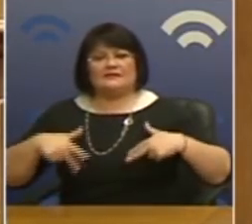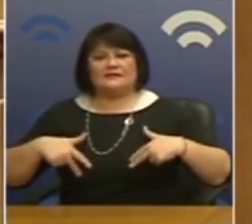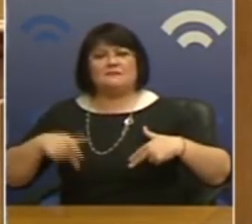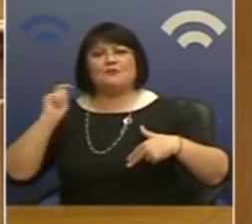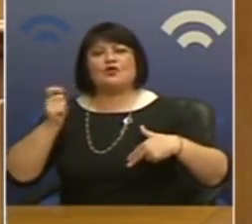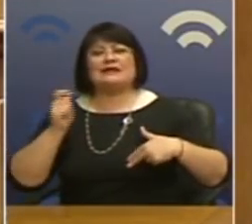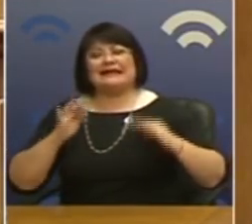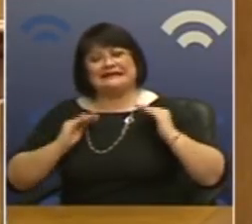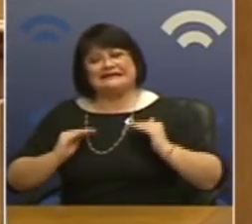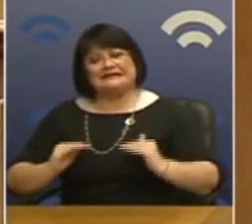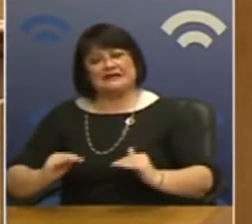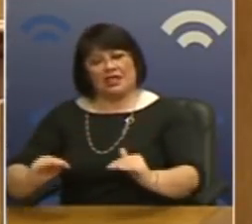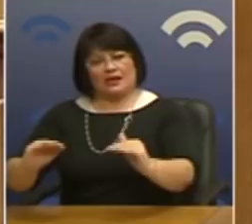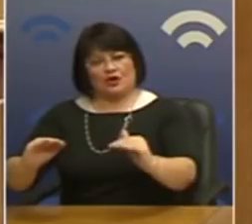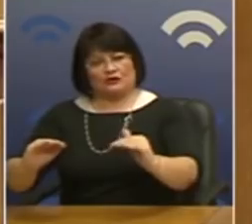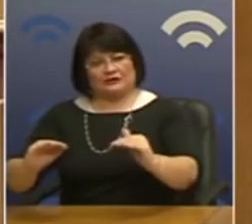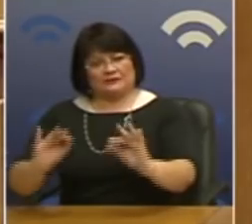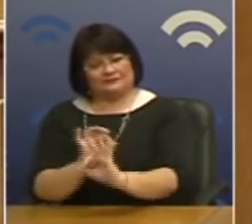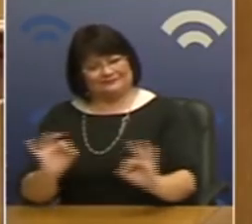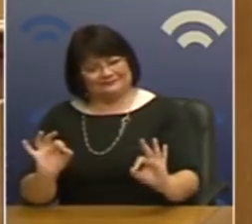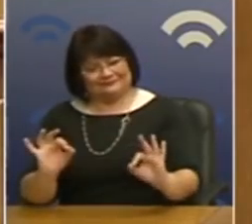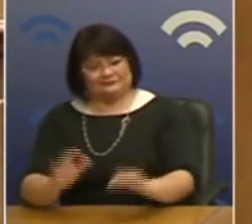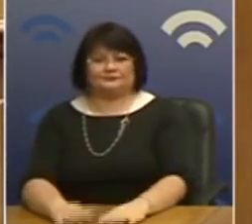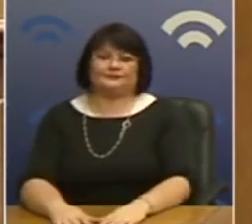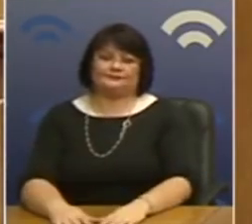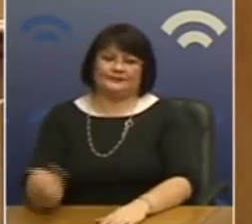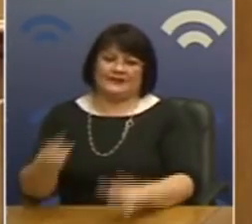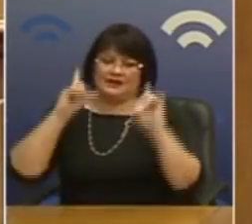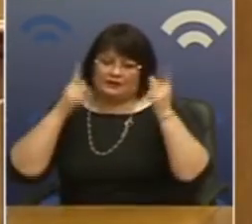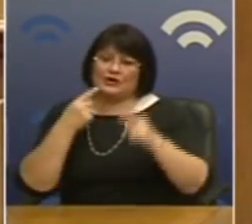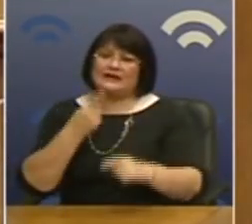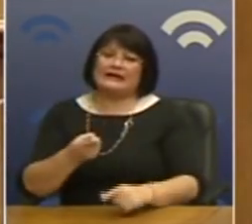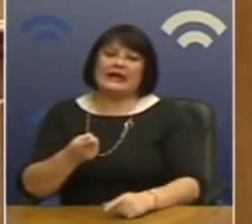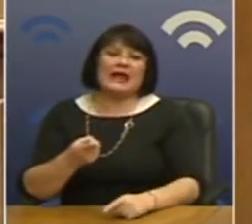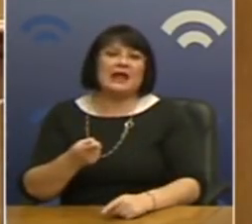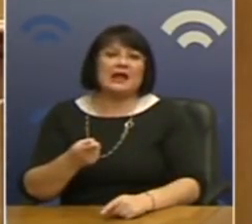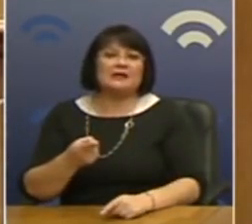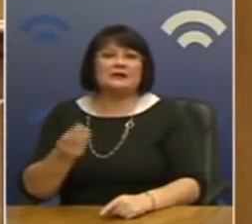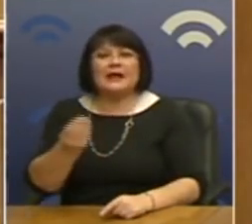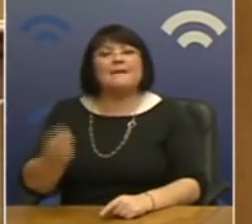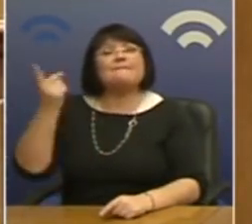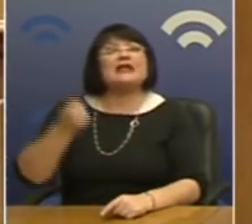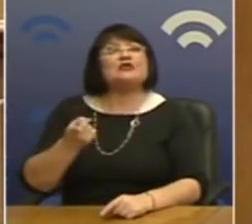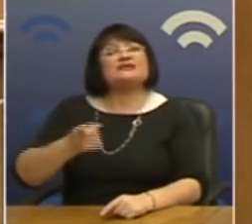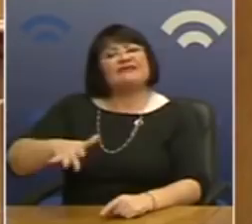σταθερότητα του συστήματος. Η Νέα Δημοκρατία λέει εκλογή με απόλυτη ή και με σχετική